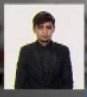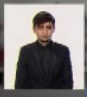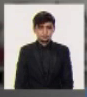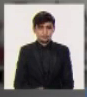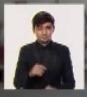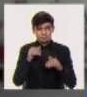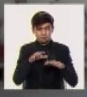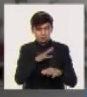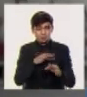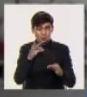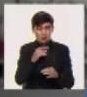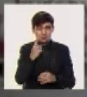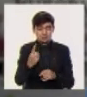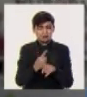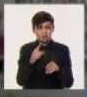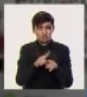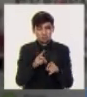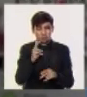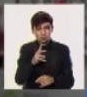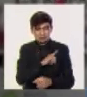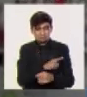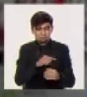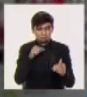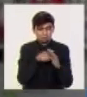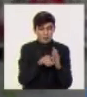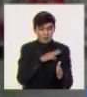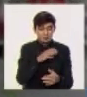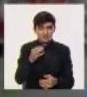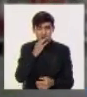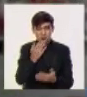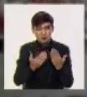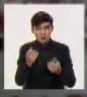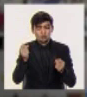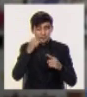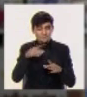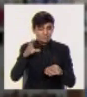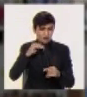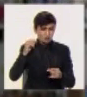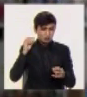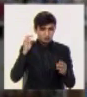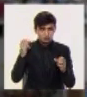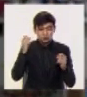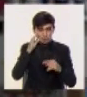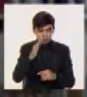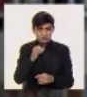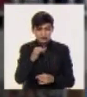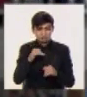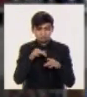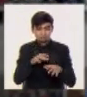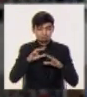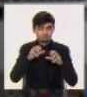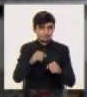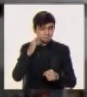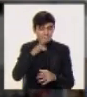Вывод здесь может быть только один. Некие силы, рано или поздно, уверен, станет известно, что за силы, решили пойти на силовой